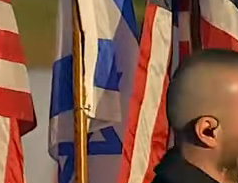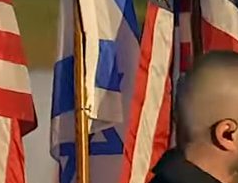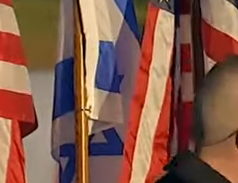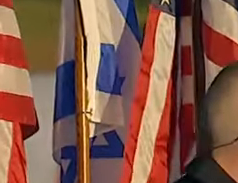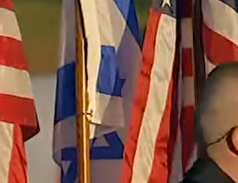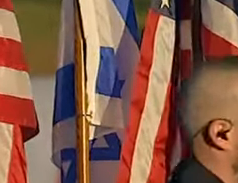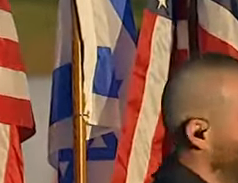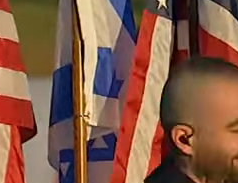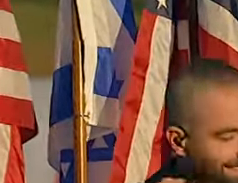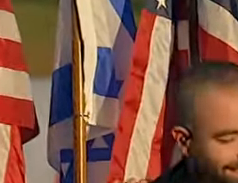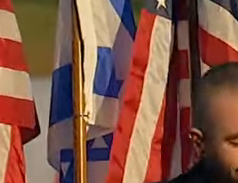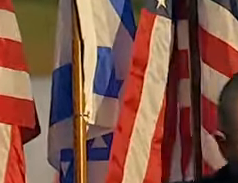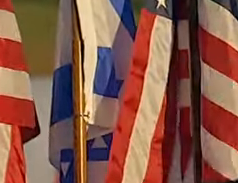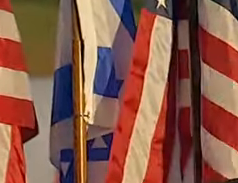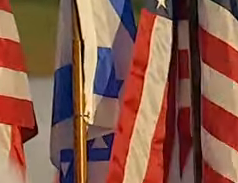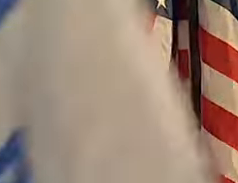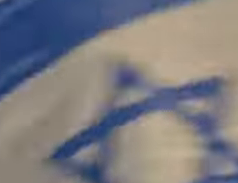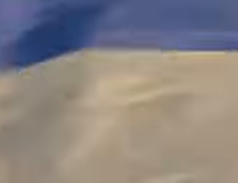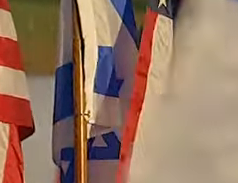שירו איתנו.